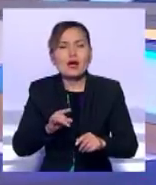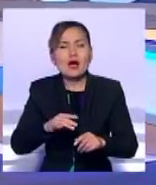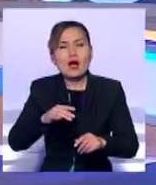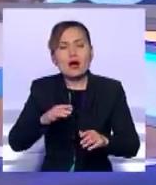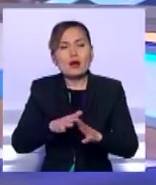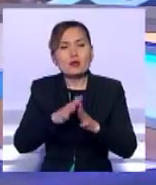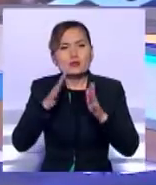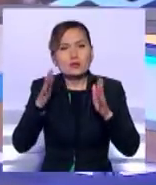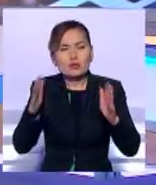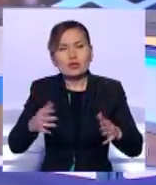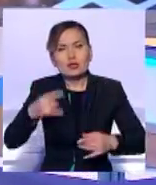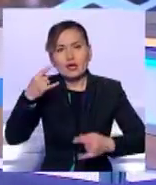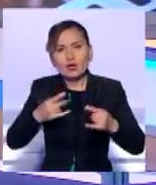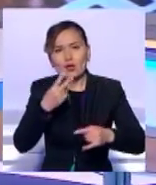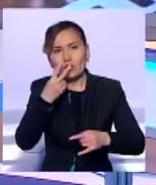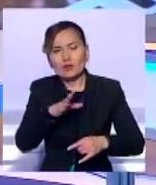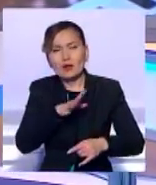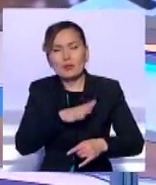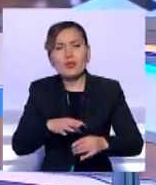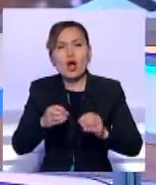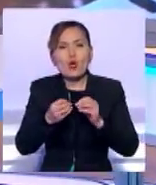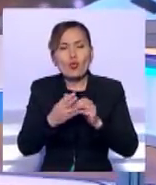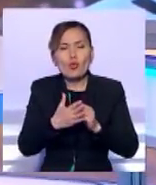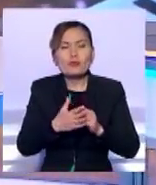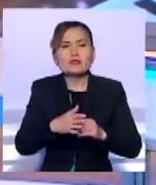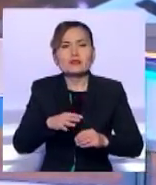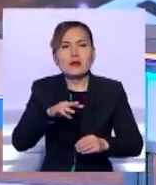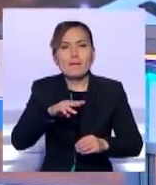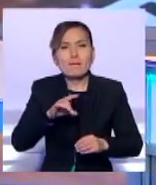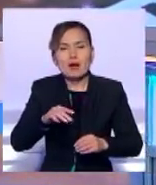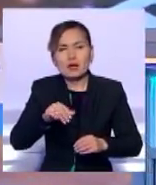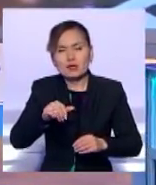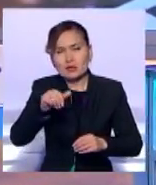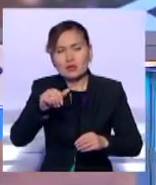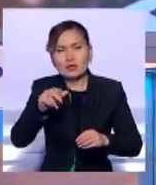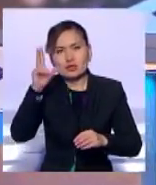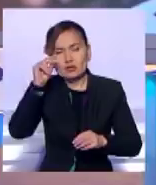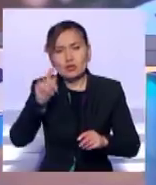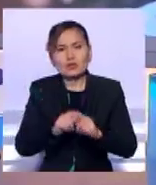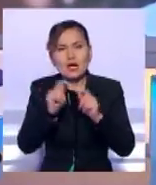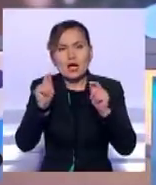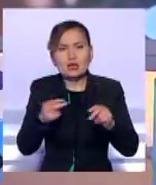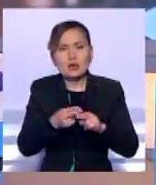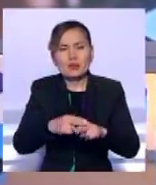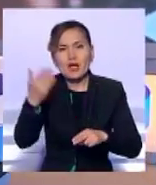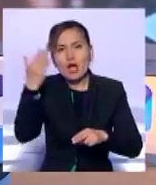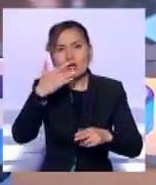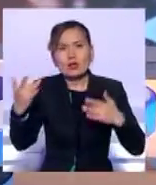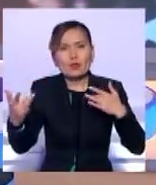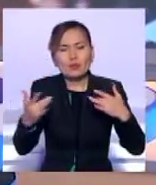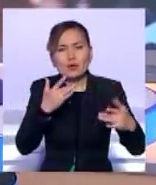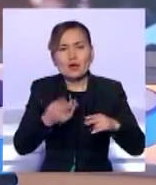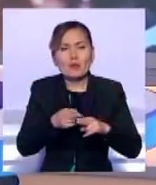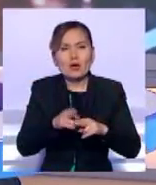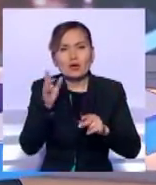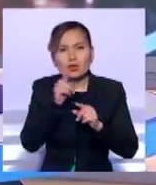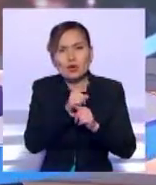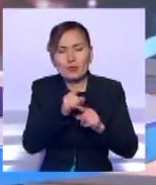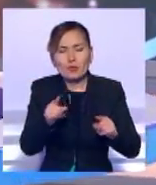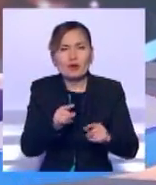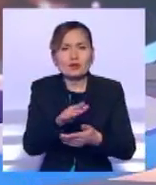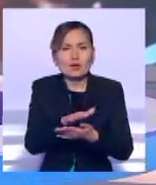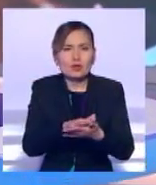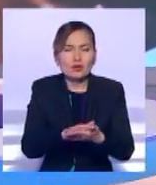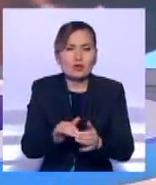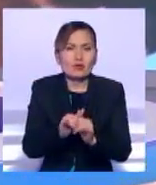экрандарынан көрсетіліп жатыр. 15 наурызда тұсаукесер өткен туынды көрермен көзайымына айналып үлгерді. Кинотеатрларда көрсету мерзімінің ұзартылғаны